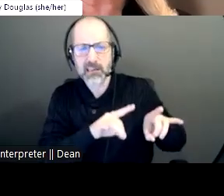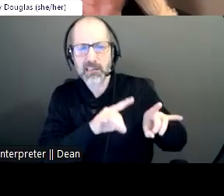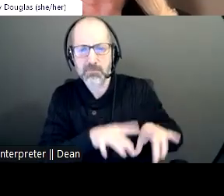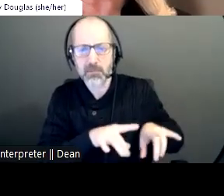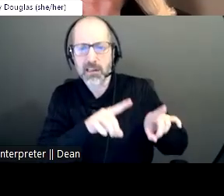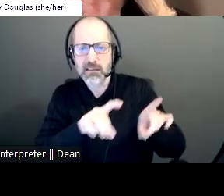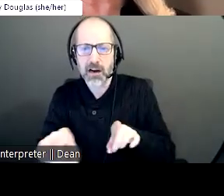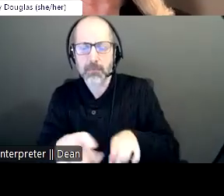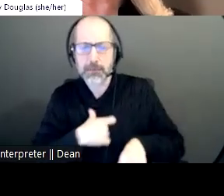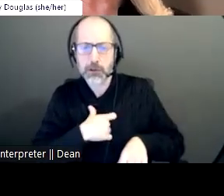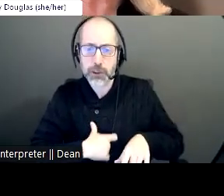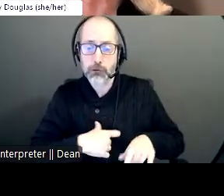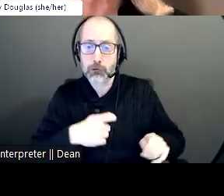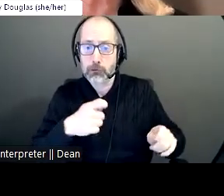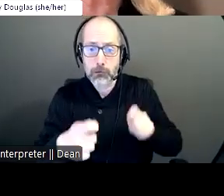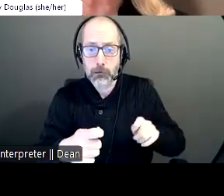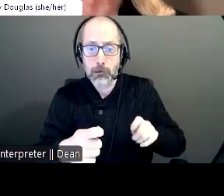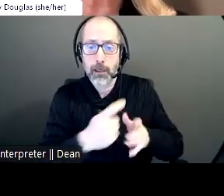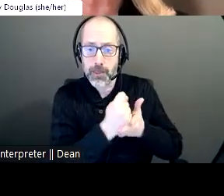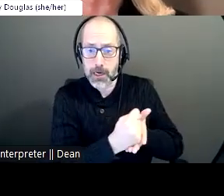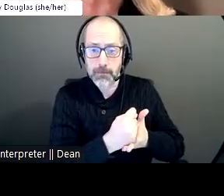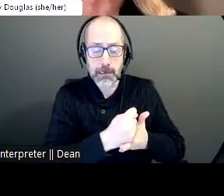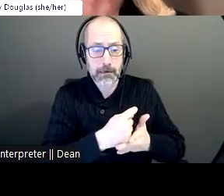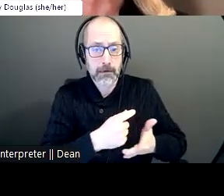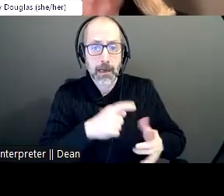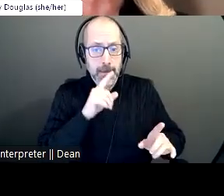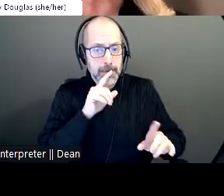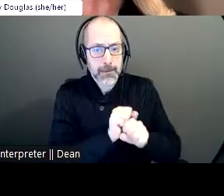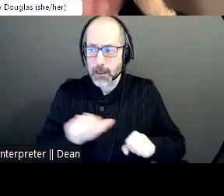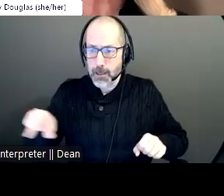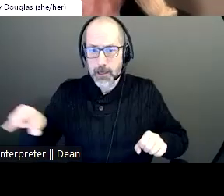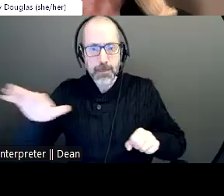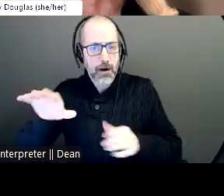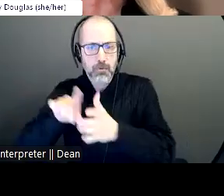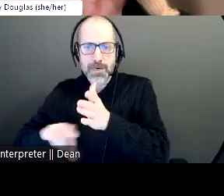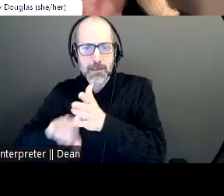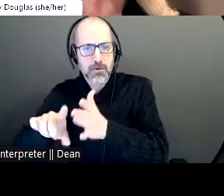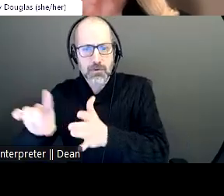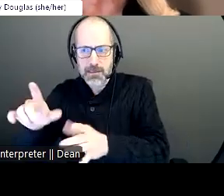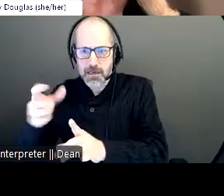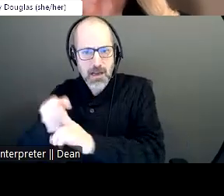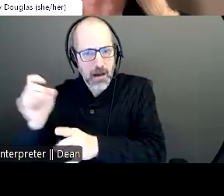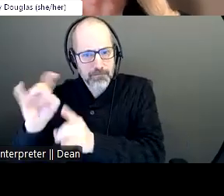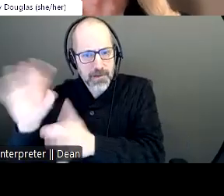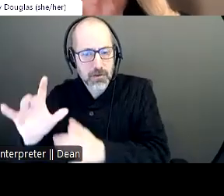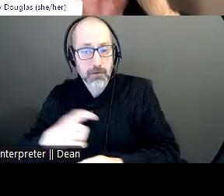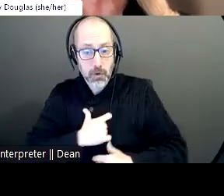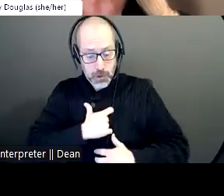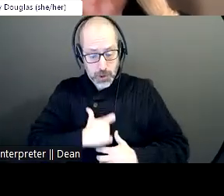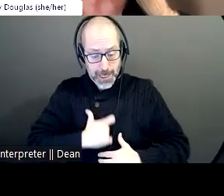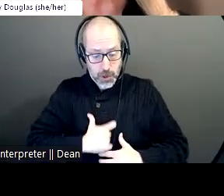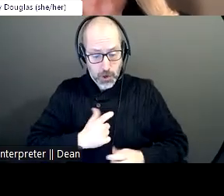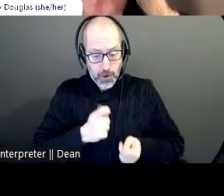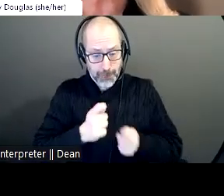cobayes. Ces jeunes-là étaient utilisés dans des expériences dans le cadre d'une recherche fort